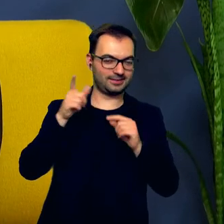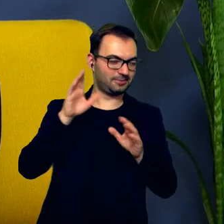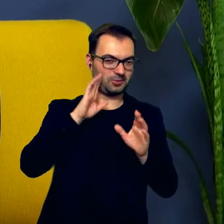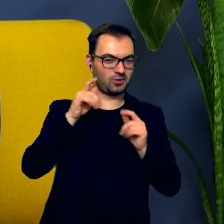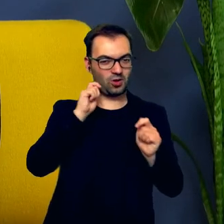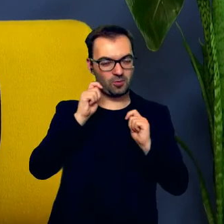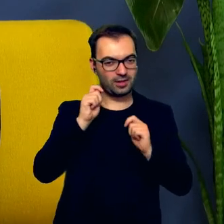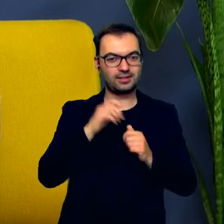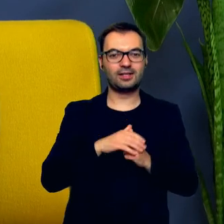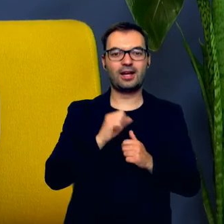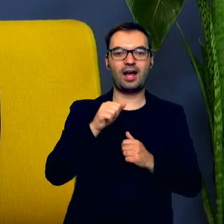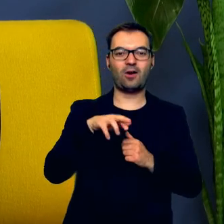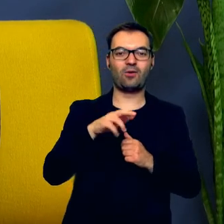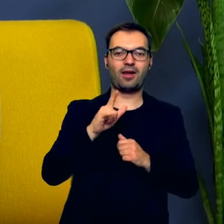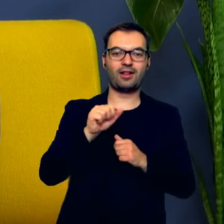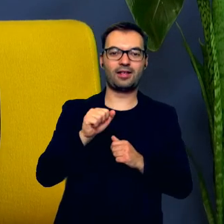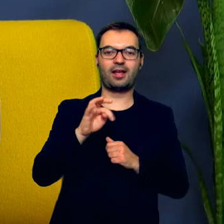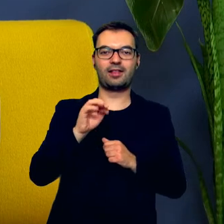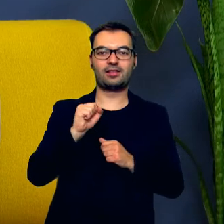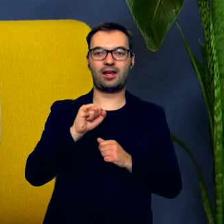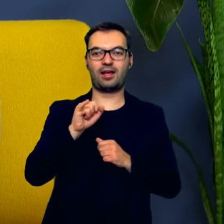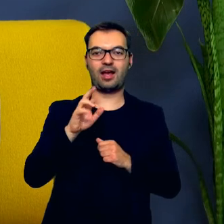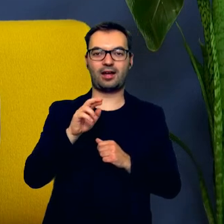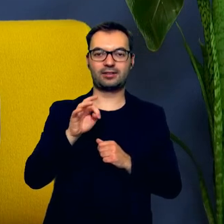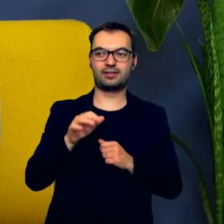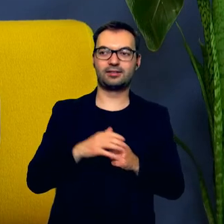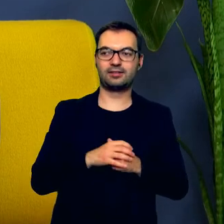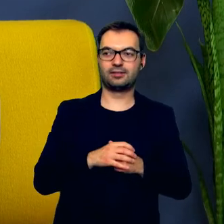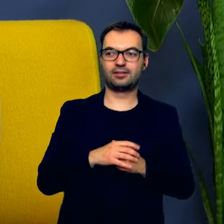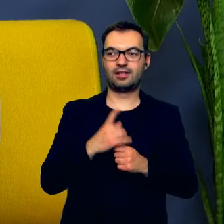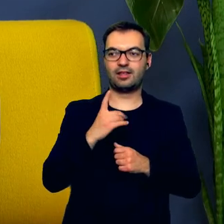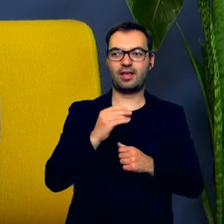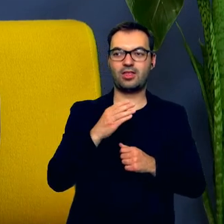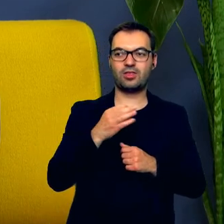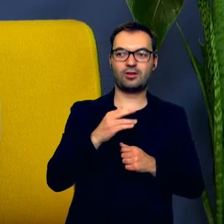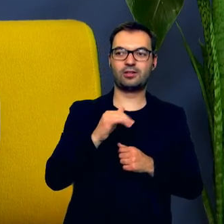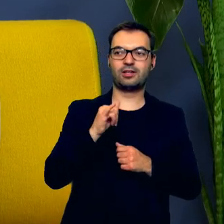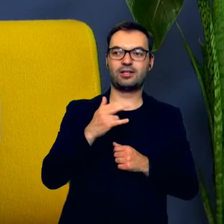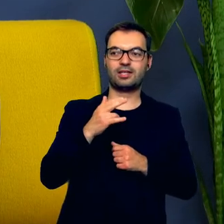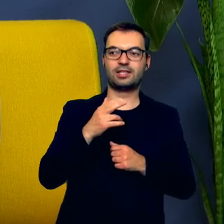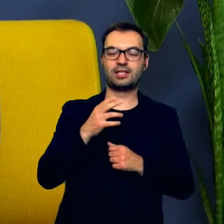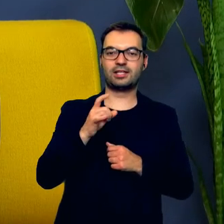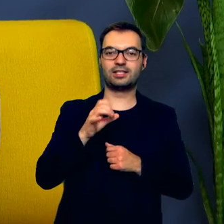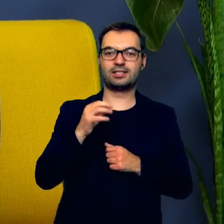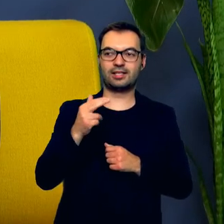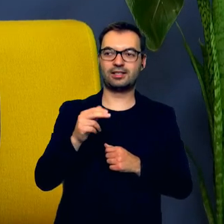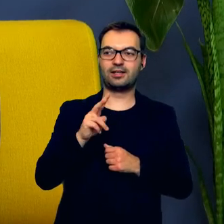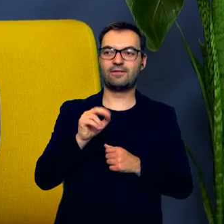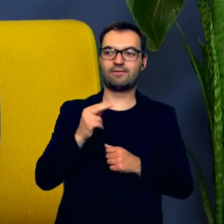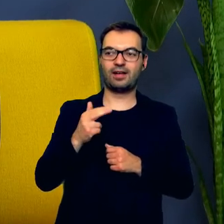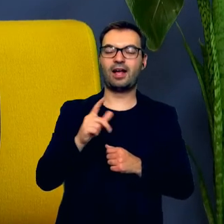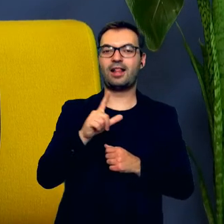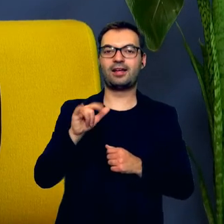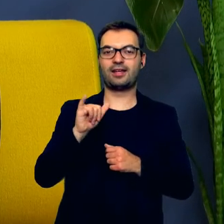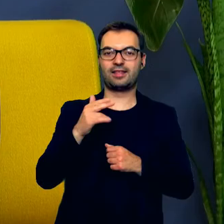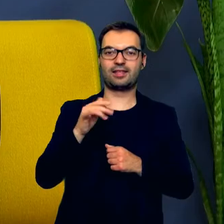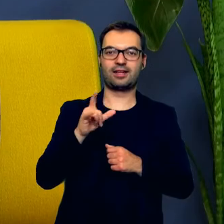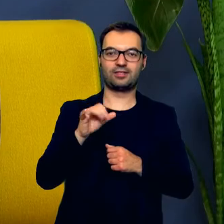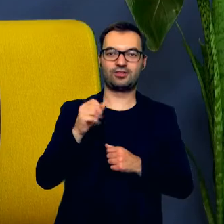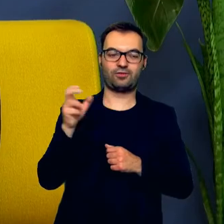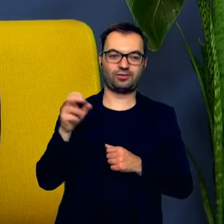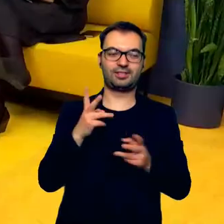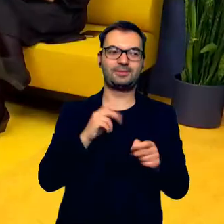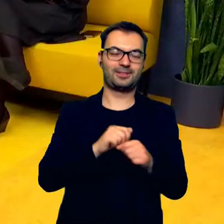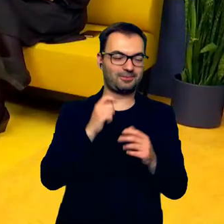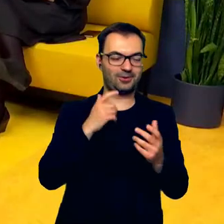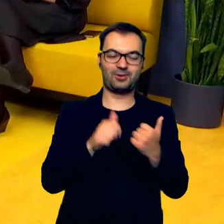tle. Aurelia Teichert, De domo Oskiada Inglisian, vel Inglisowicz. Matko Boska,